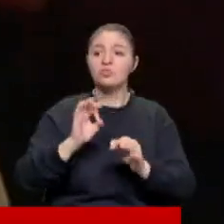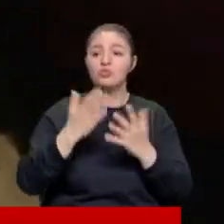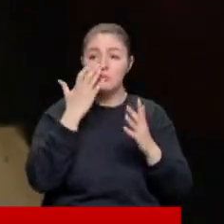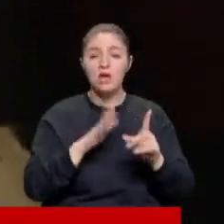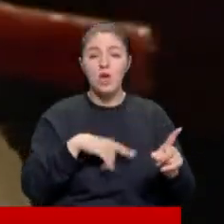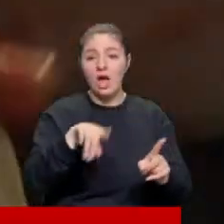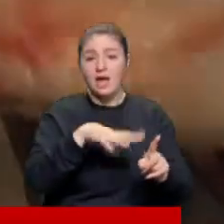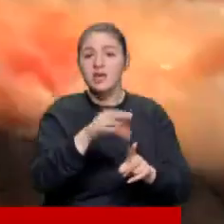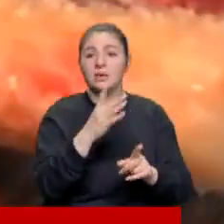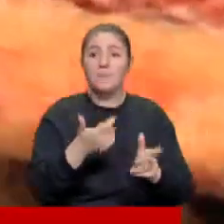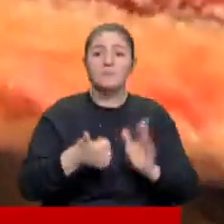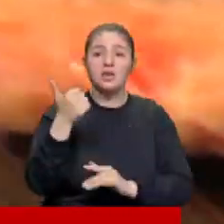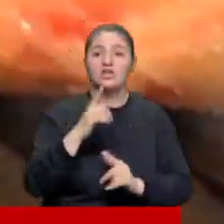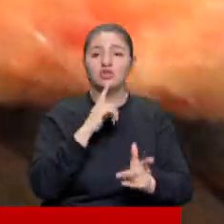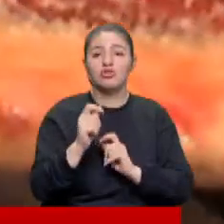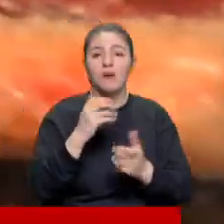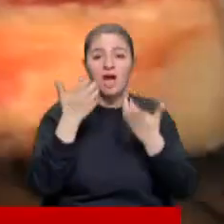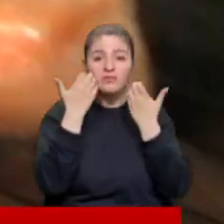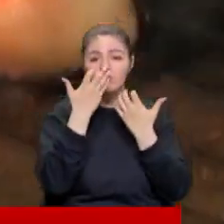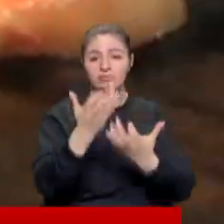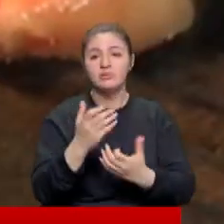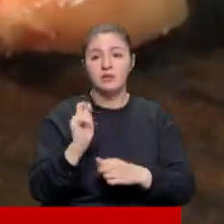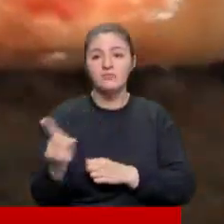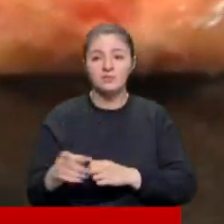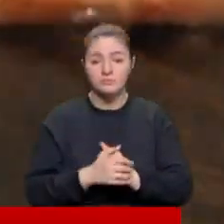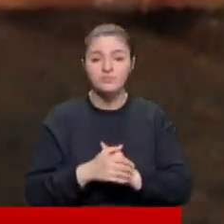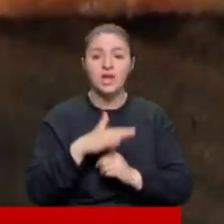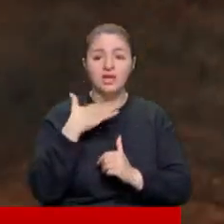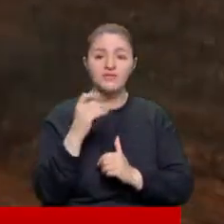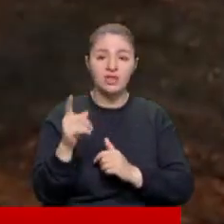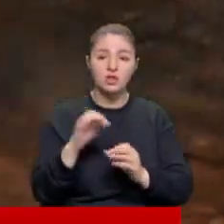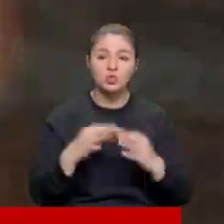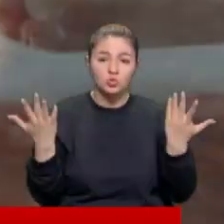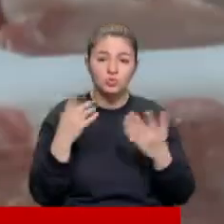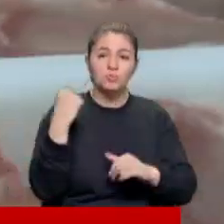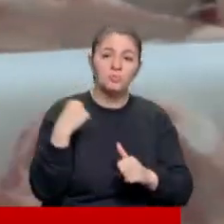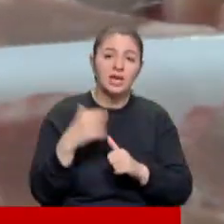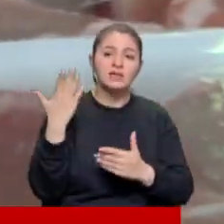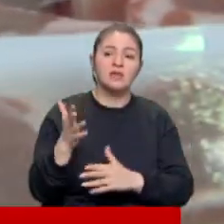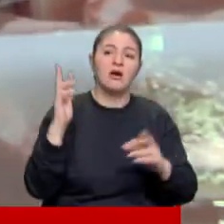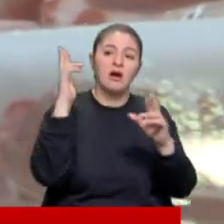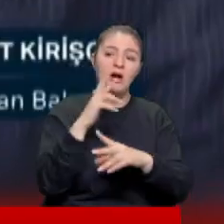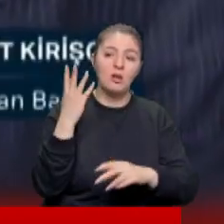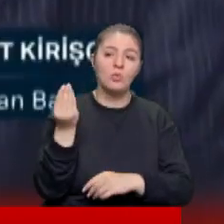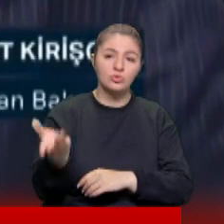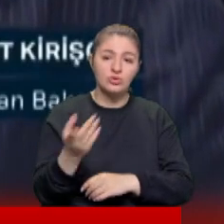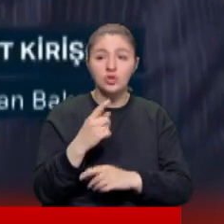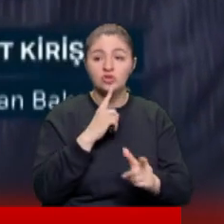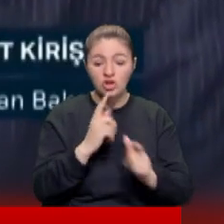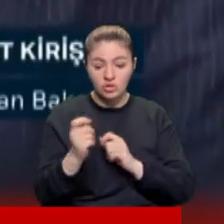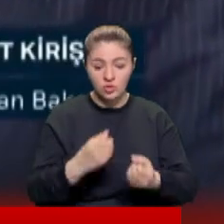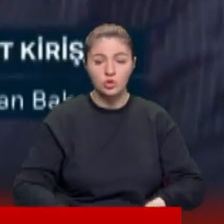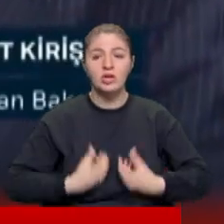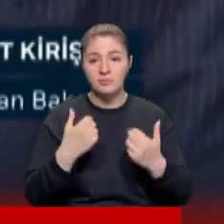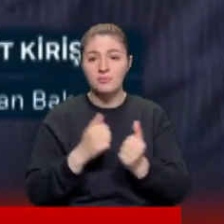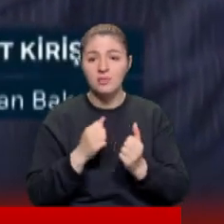ama Bakan Kirişçi de sözleşmeli besicilik önerisinde bulundu. Et fiyatlarına çözüm bir kez daha hayal oldu. Sözleşmeli